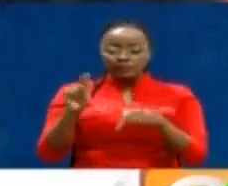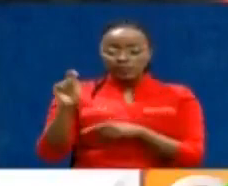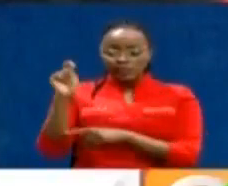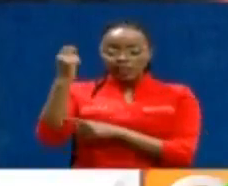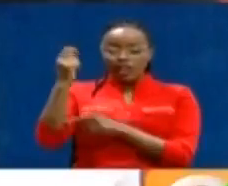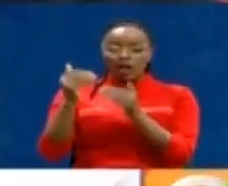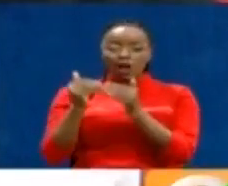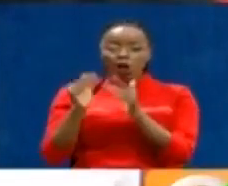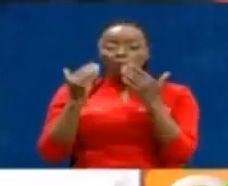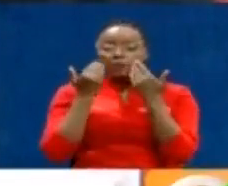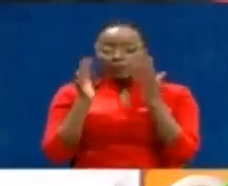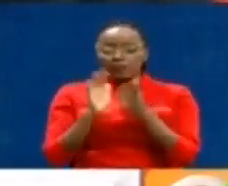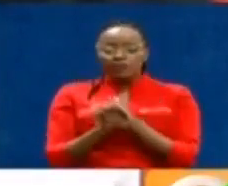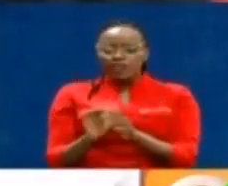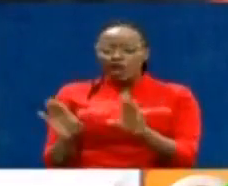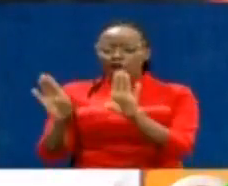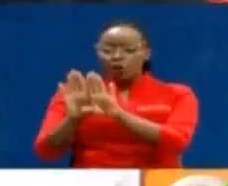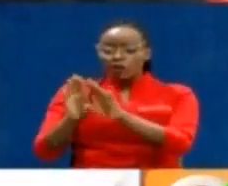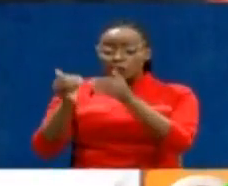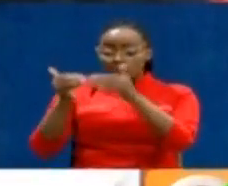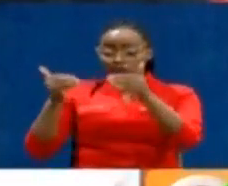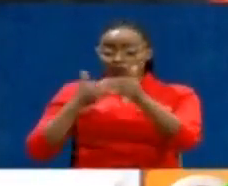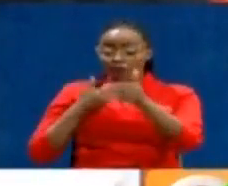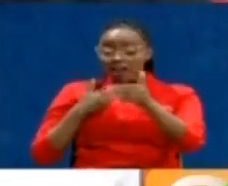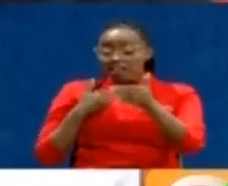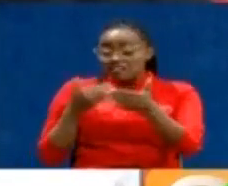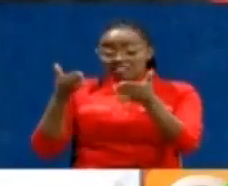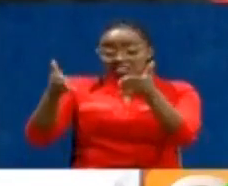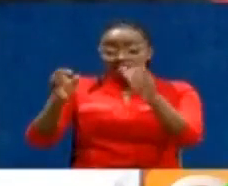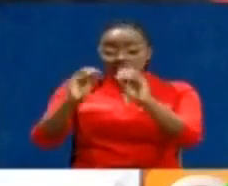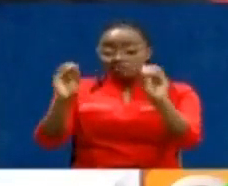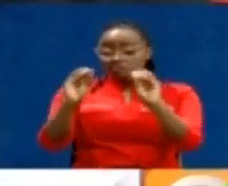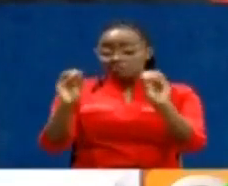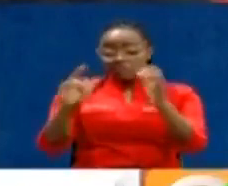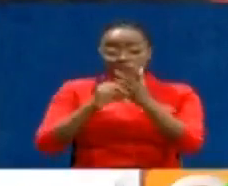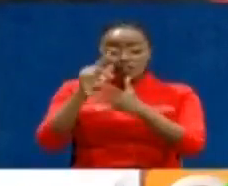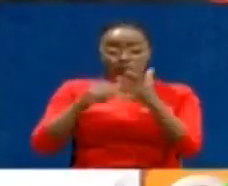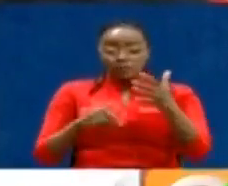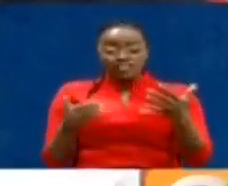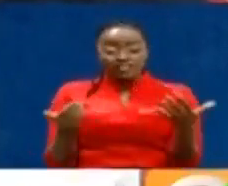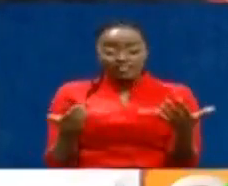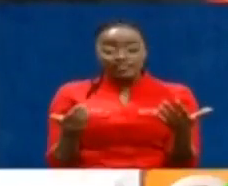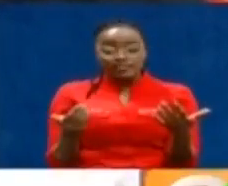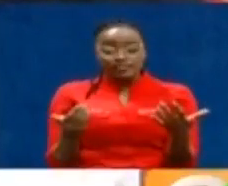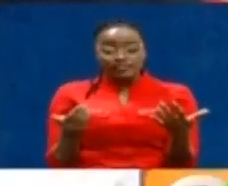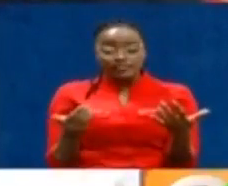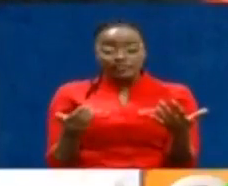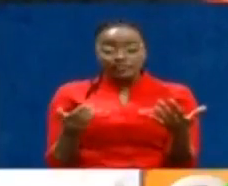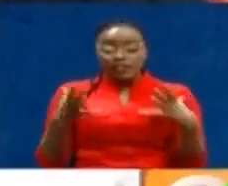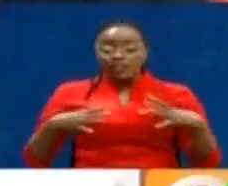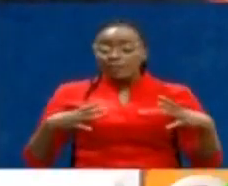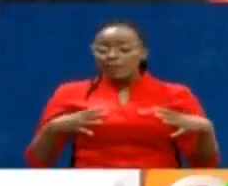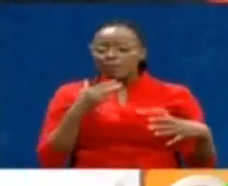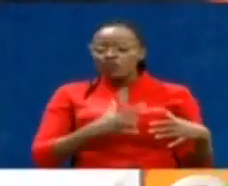Kenya imefunguliwa, ile lockdown ambayo ilikuwa pale awali haiko. Kwa hivyo bila shaka wageni